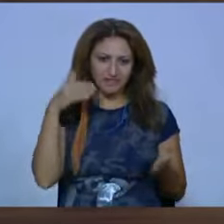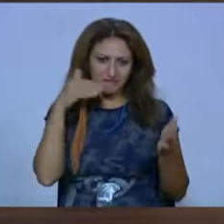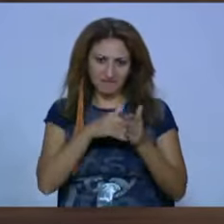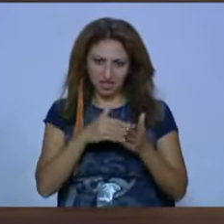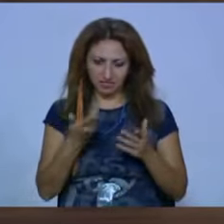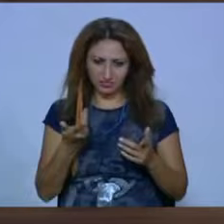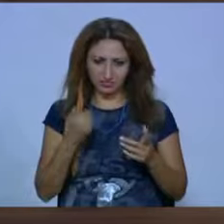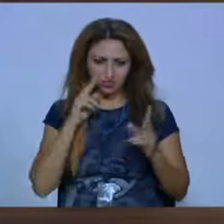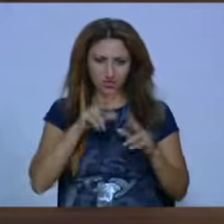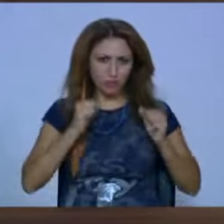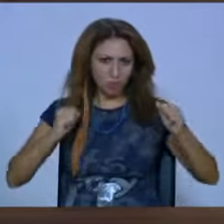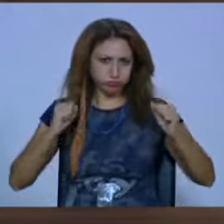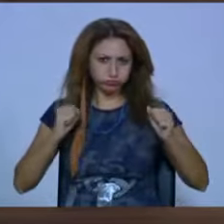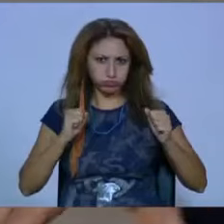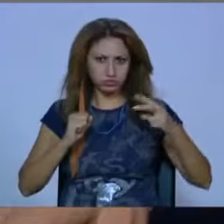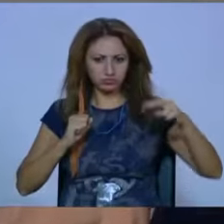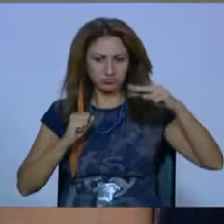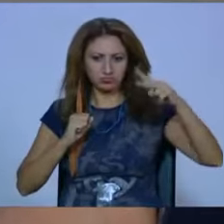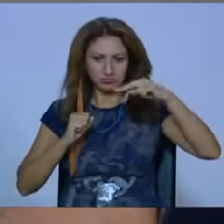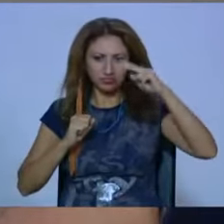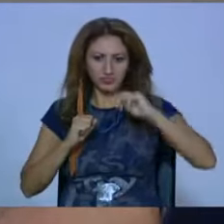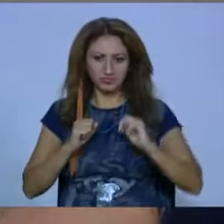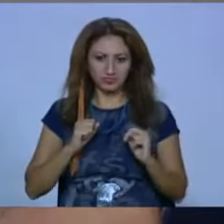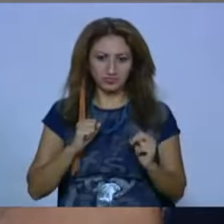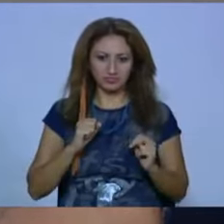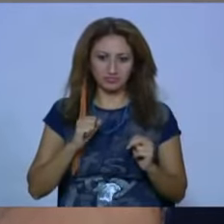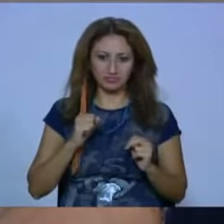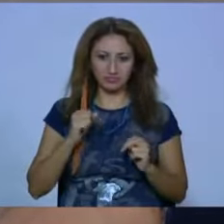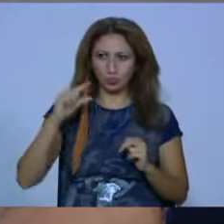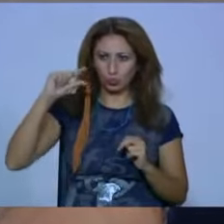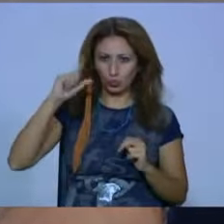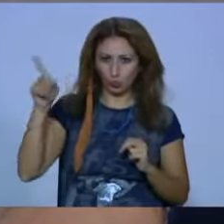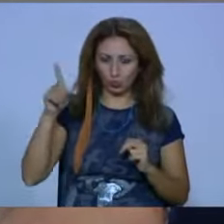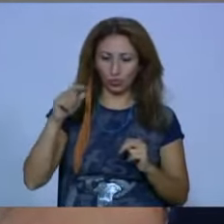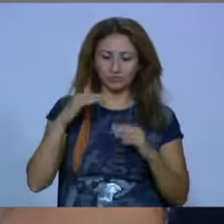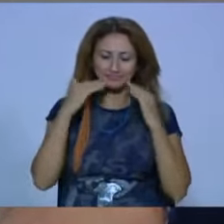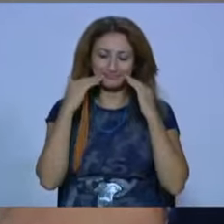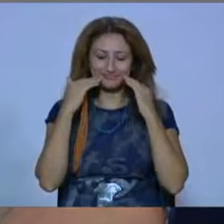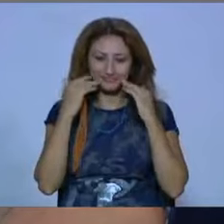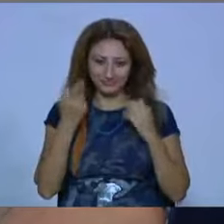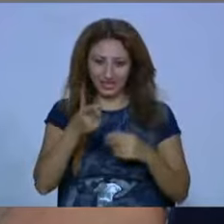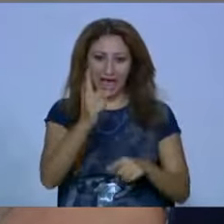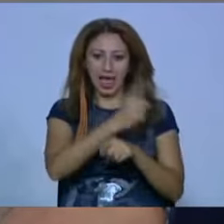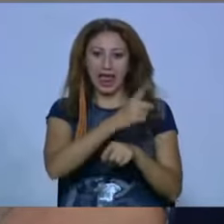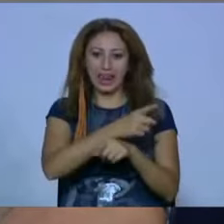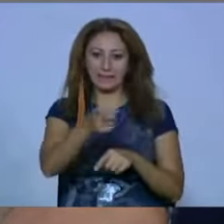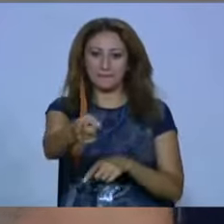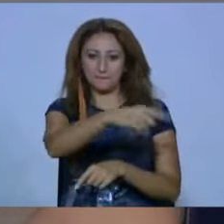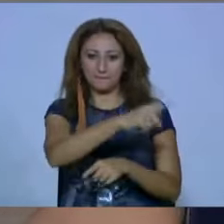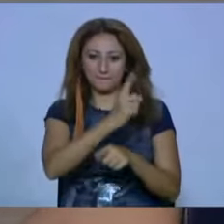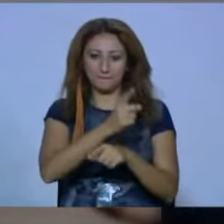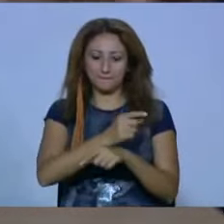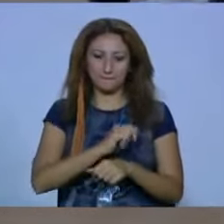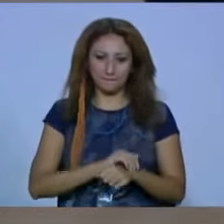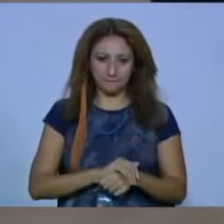في كتله طالعه على السلم جنبها اشرف، واشرف بيبتسم بيضحك، وجاء قال لي ده هيعمل له هيقدم